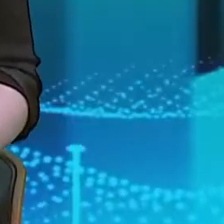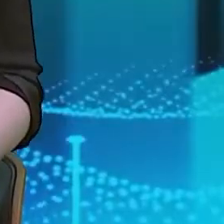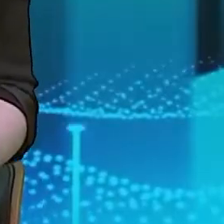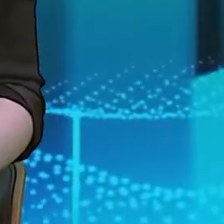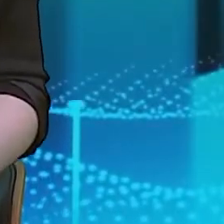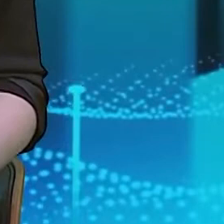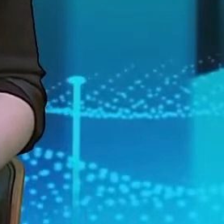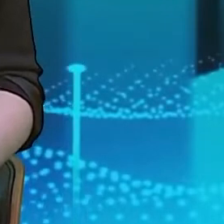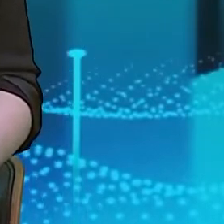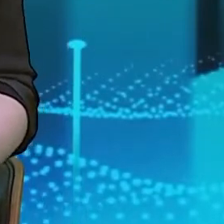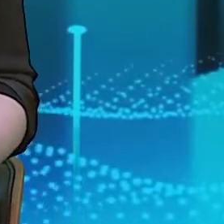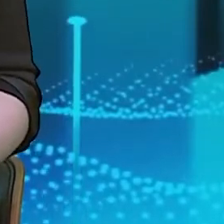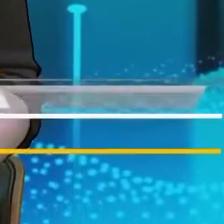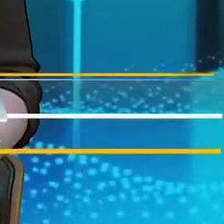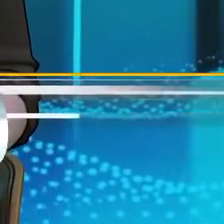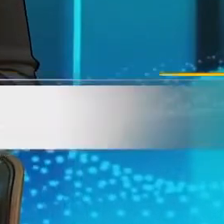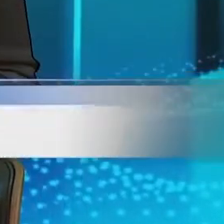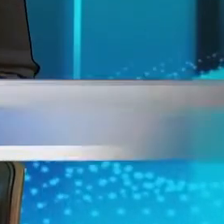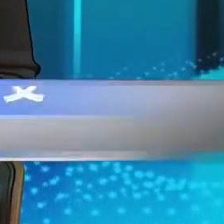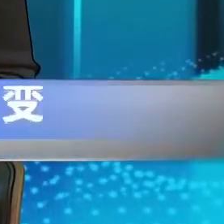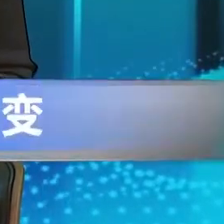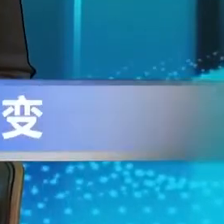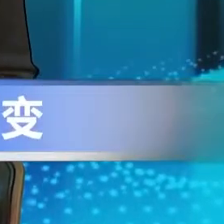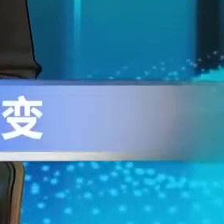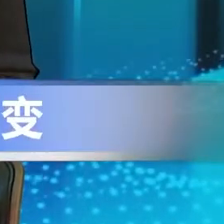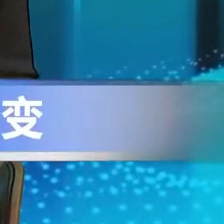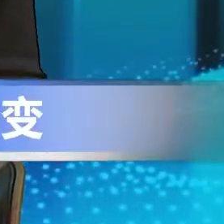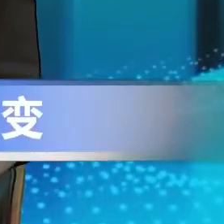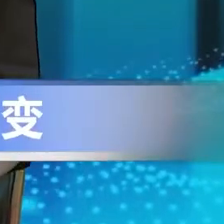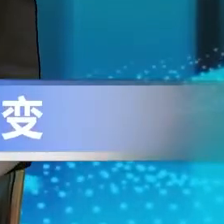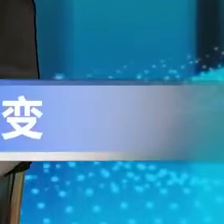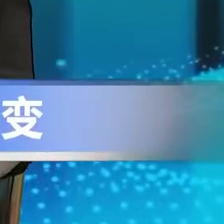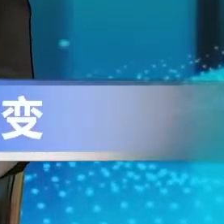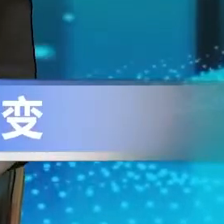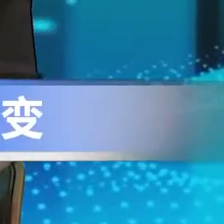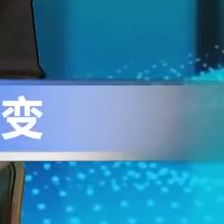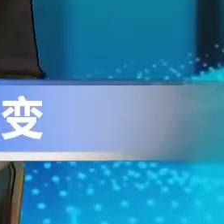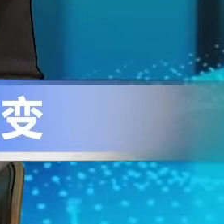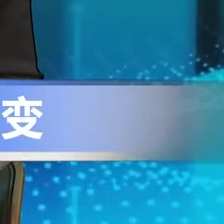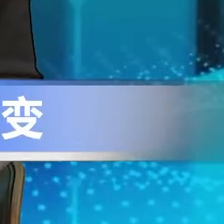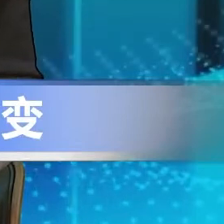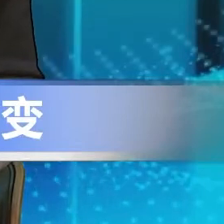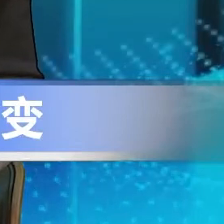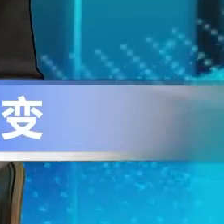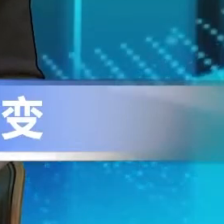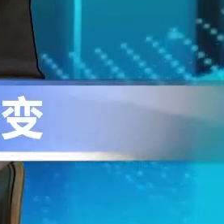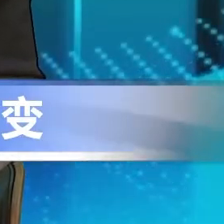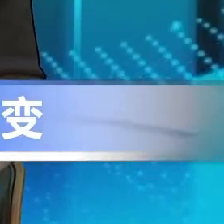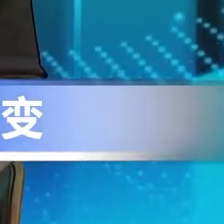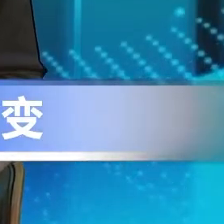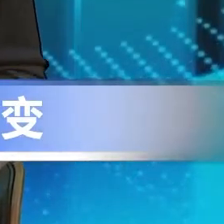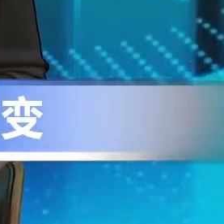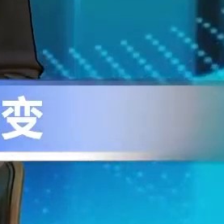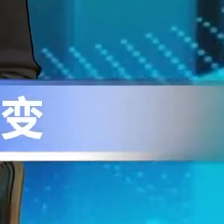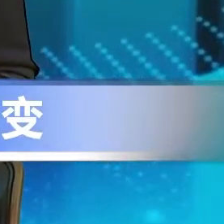另一方面，路透社早前爆料指，美国辉瑞疫苗供应链出问题，今年的目标产量被迫减半，引起舆论声